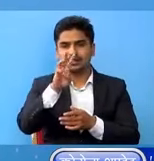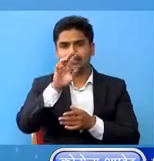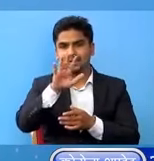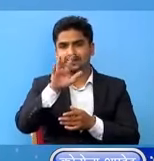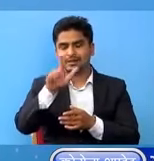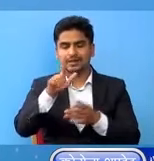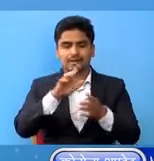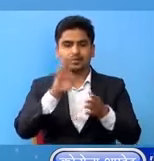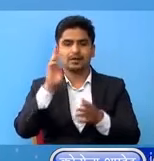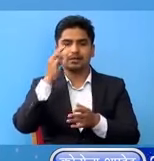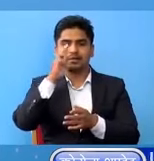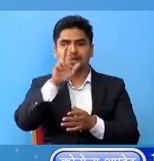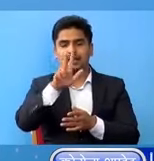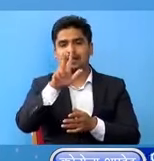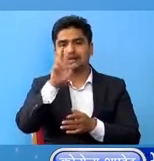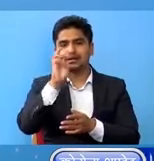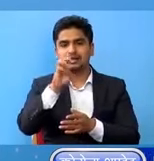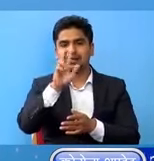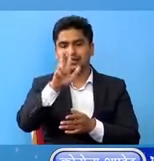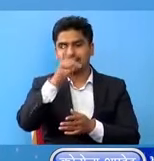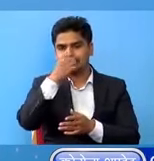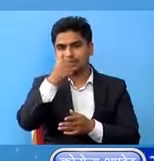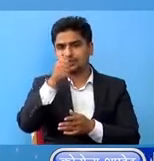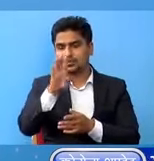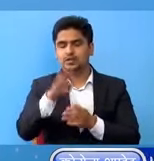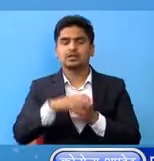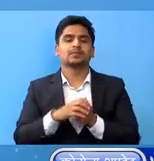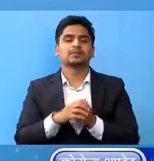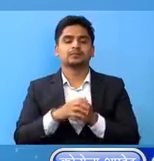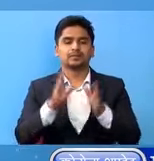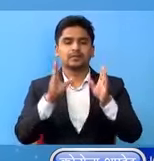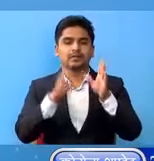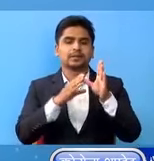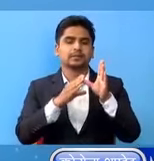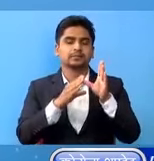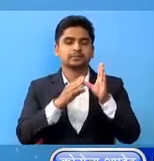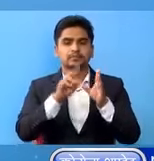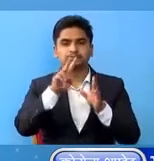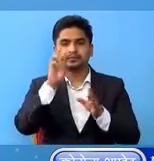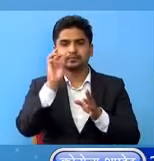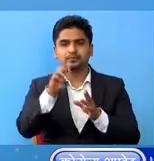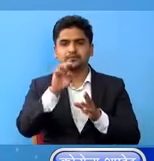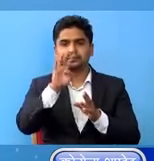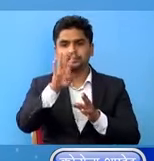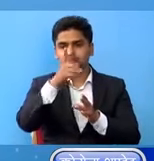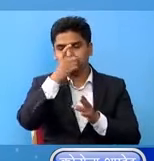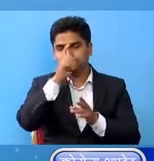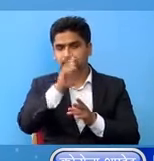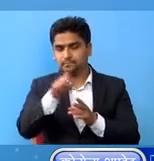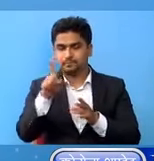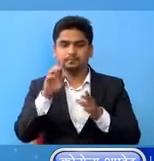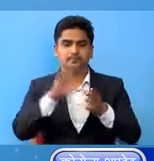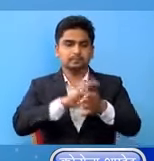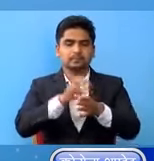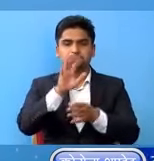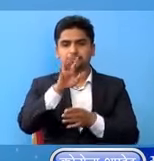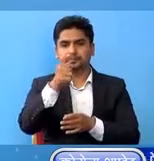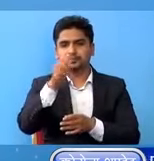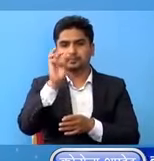11,357, बागमती प्रदेशमा 8,864, गण्डकी प्रदेशमा 2,411, प्रदेश